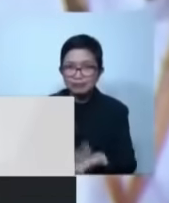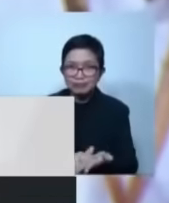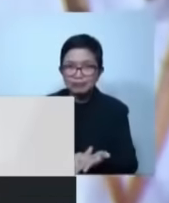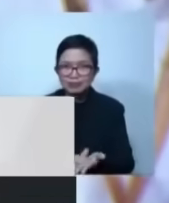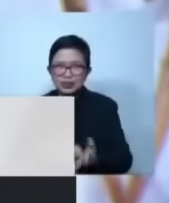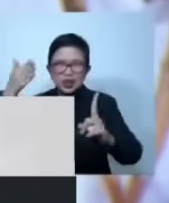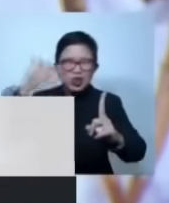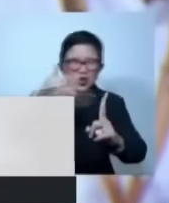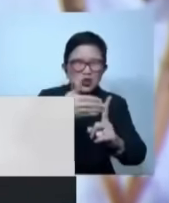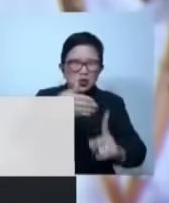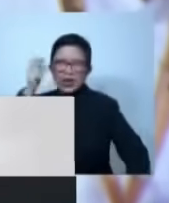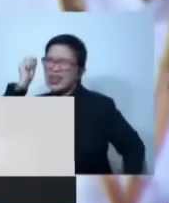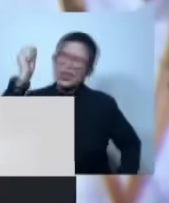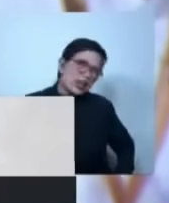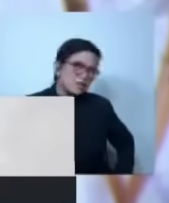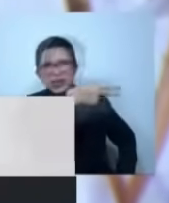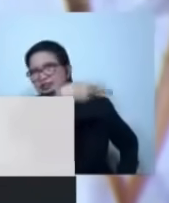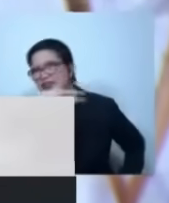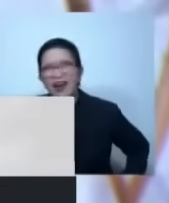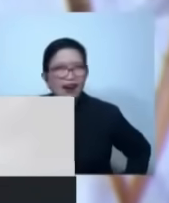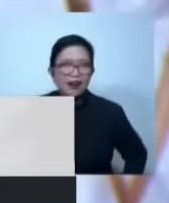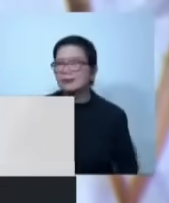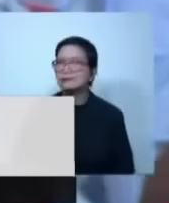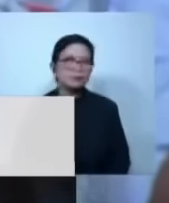masa depan Indonesia